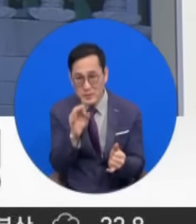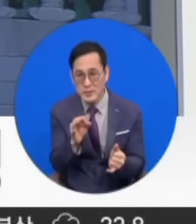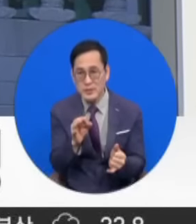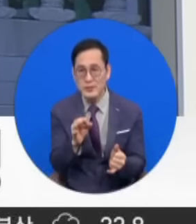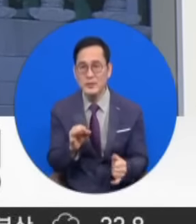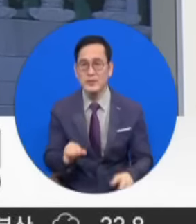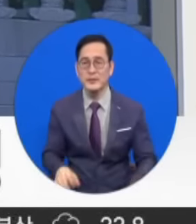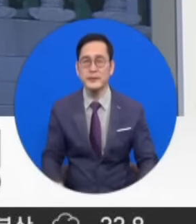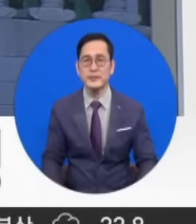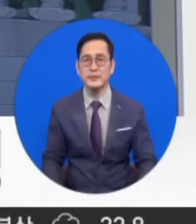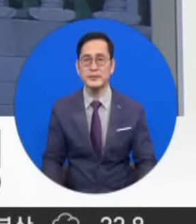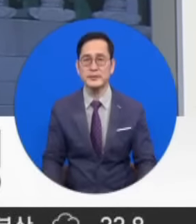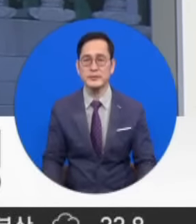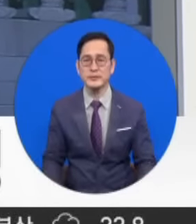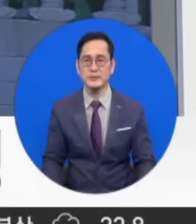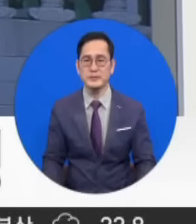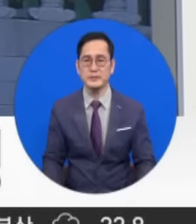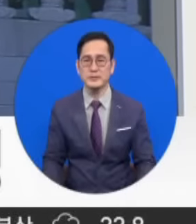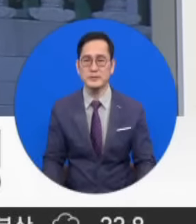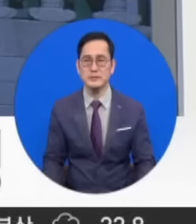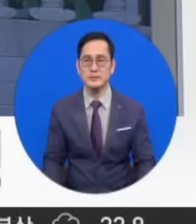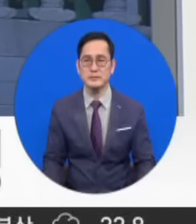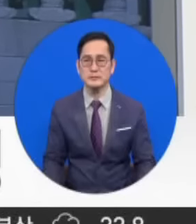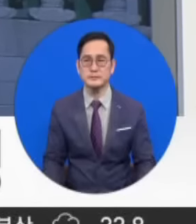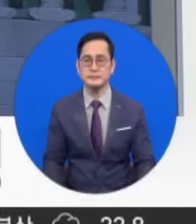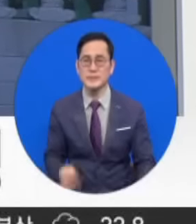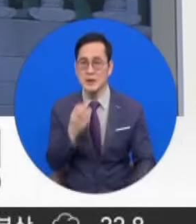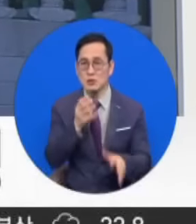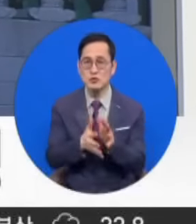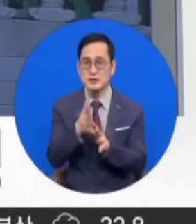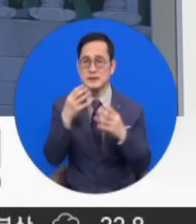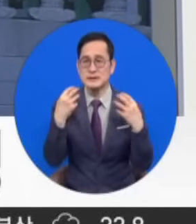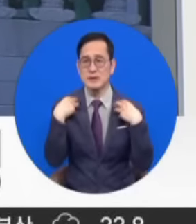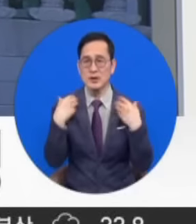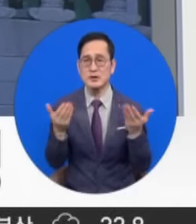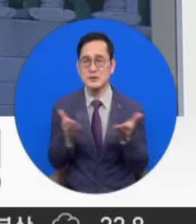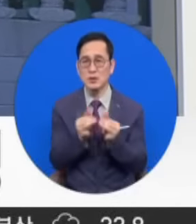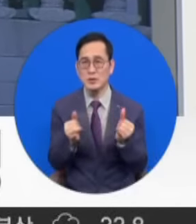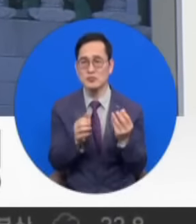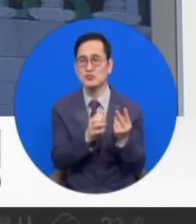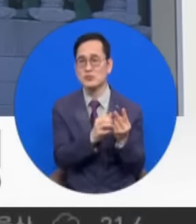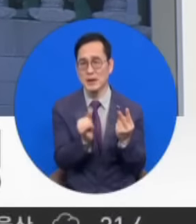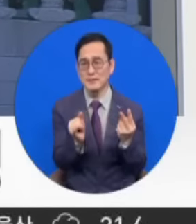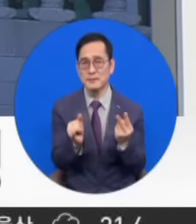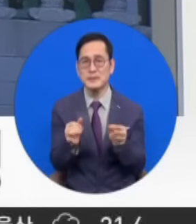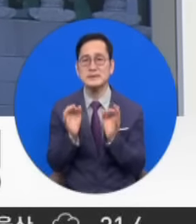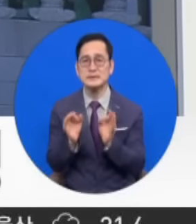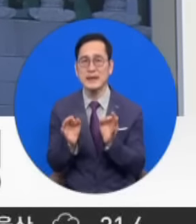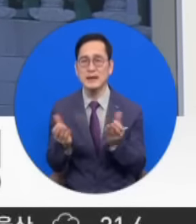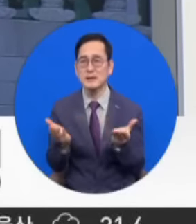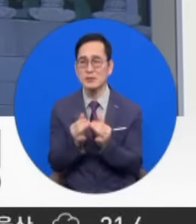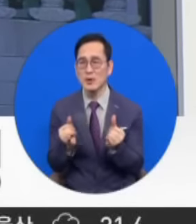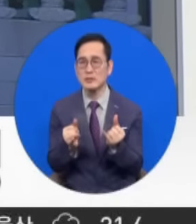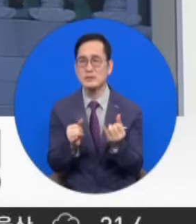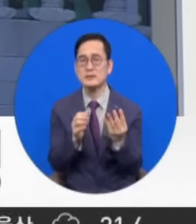안타깝게도 사망한 분 중에 두 분은 시청역 앞에서 참사가 발생했기 때문에 시청 직원 두 분, 공무원 두